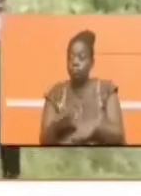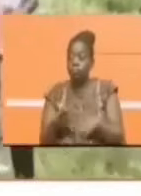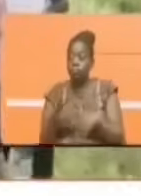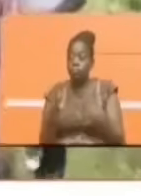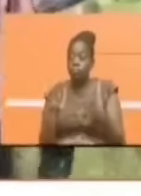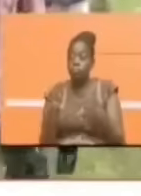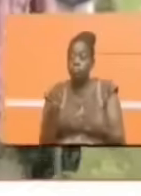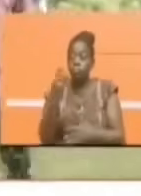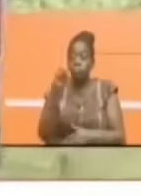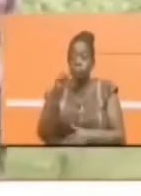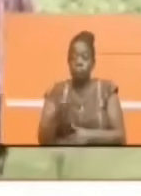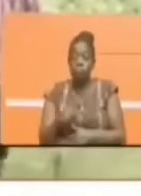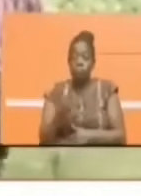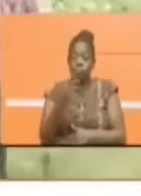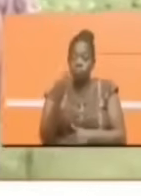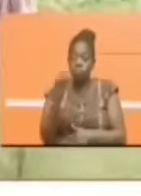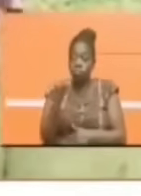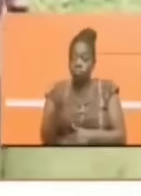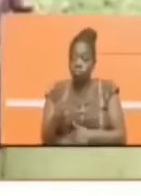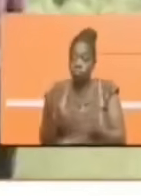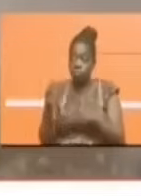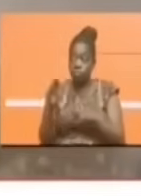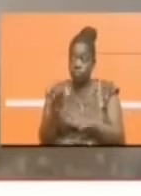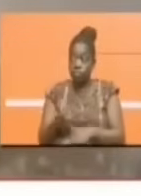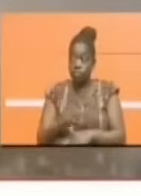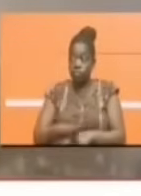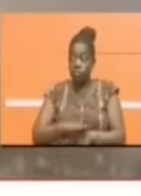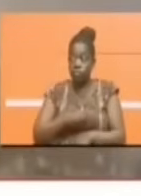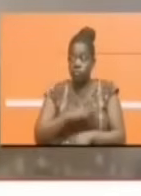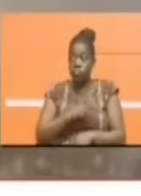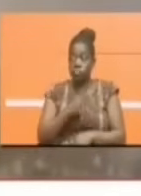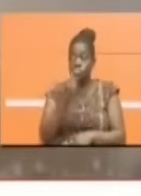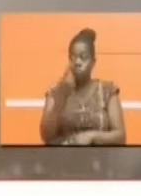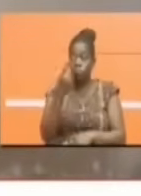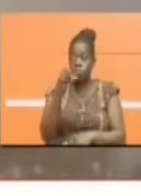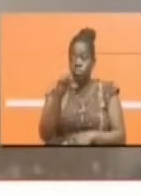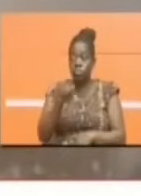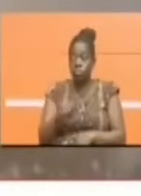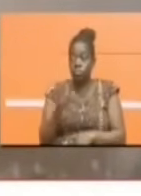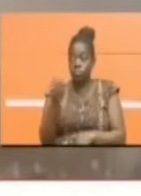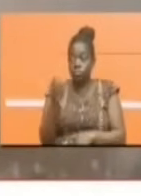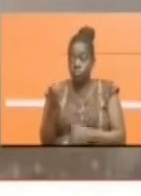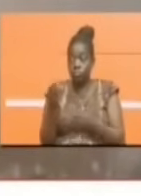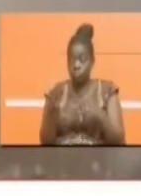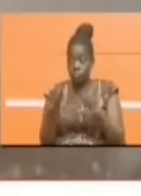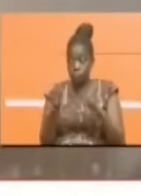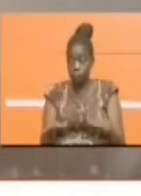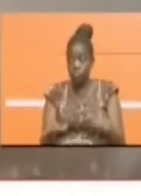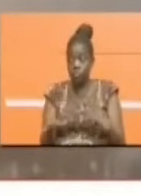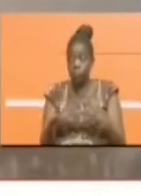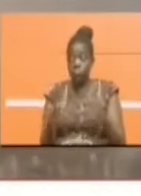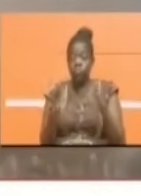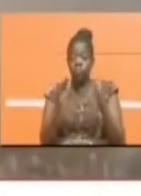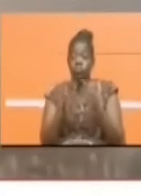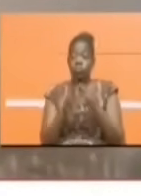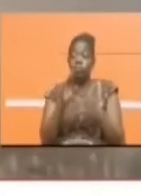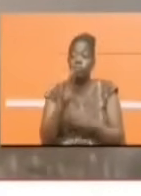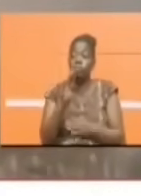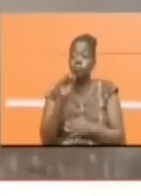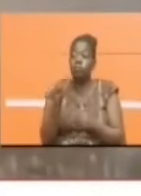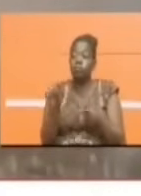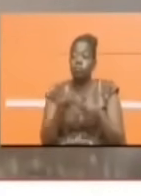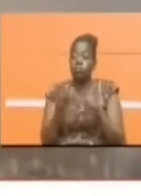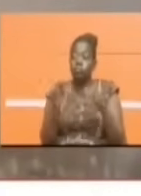yali wa 1957 kyokka n'afa mu myaka gy'enkaaga tugimumalirize twongereko ne boys quarters bbiri era abafamire